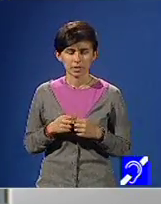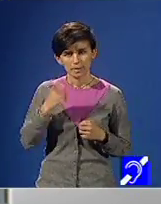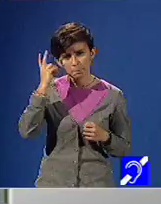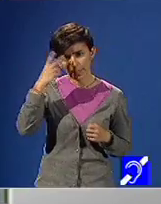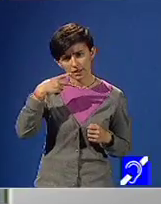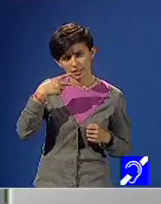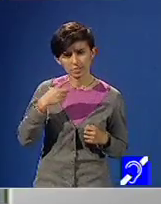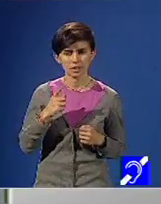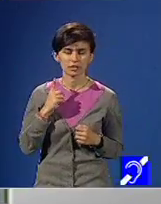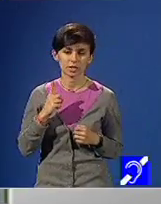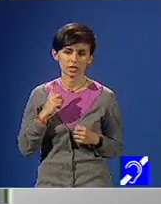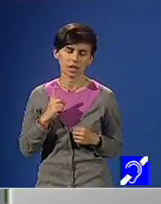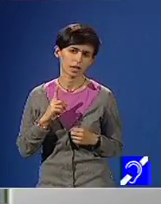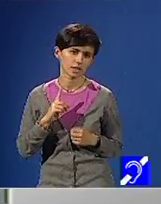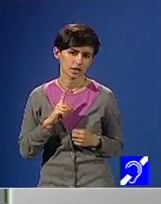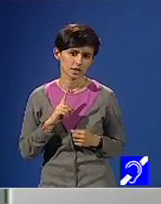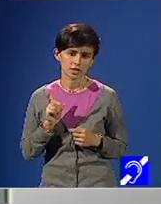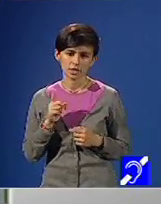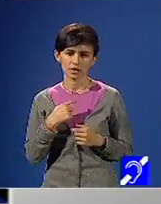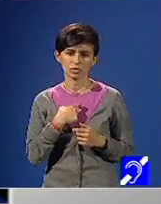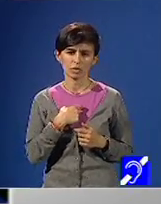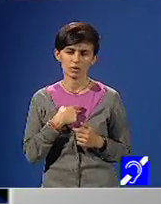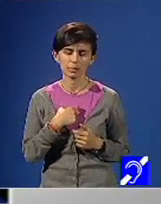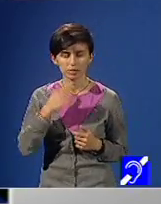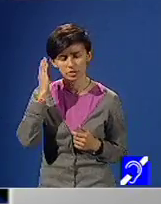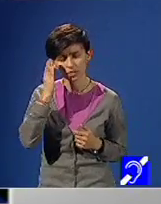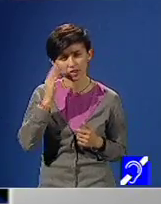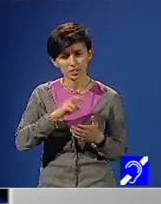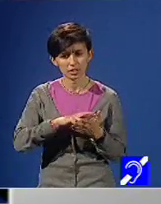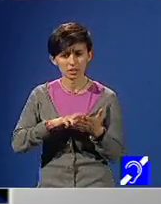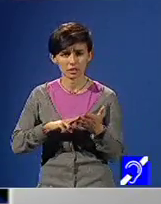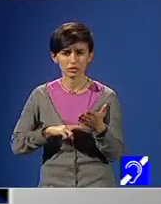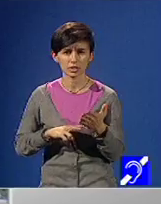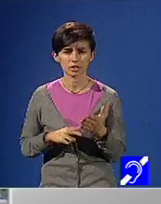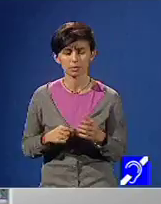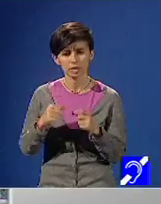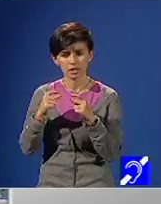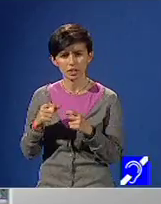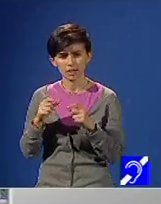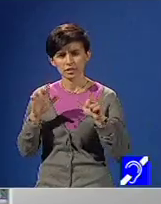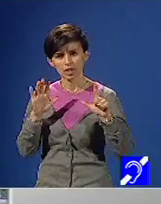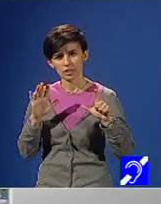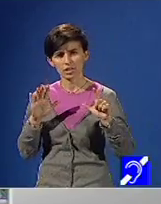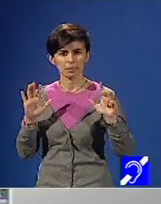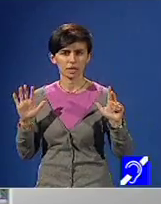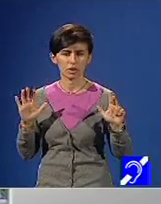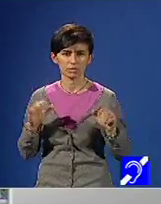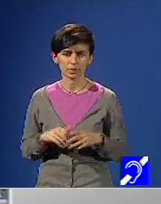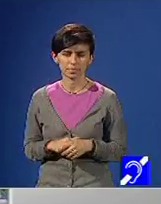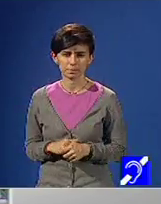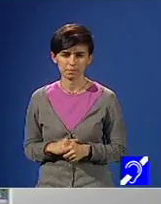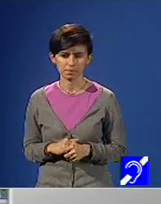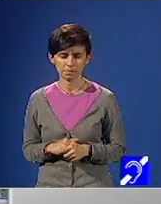înțelege și cu toate acestea n-au putut să învețe să citească până în clasa 7, până în clasa 8, până la examenul de